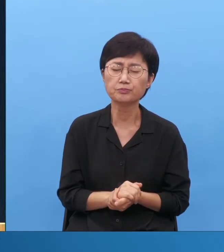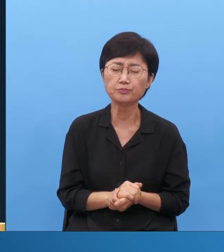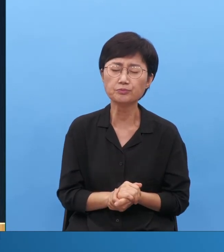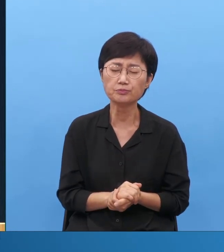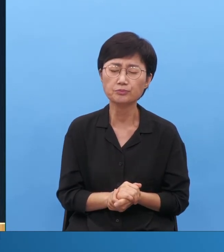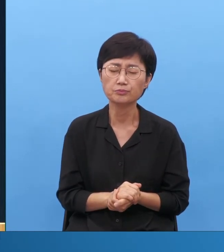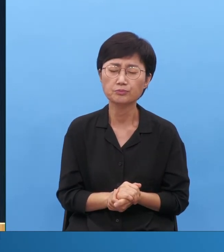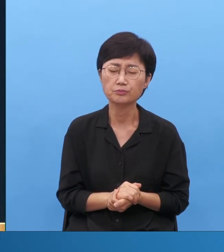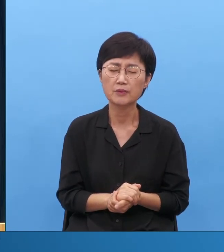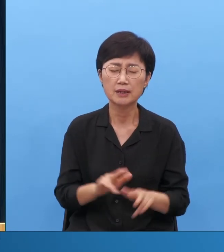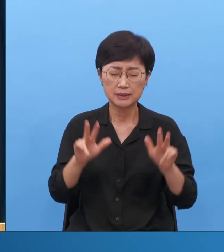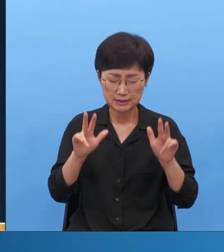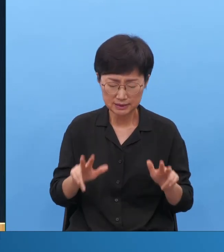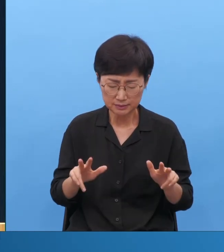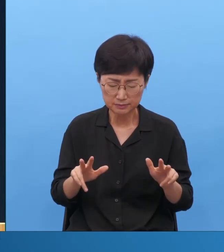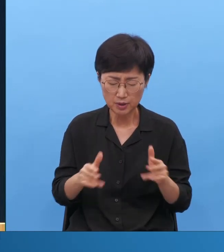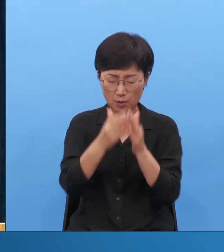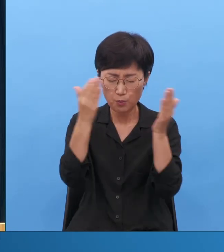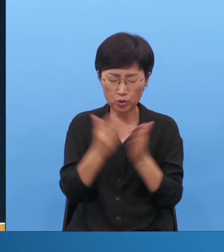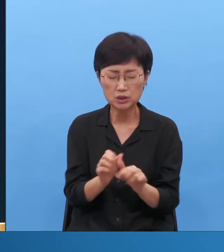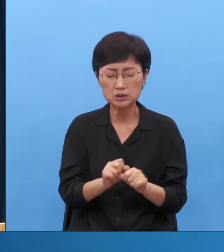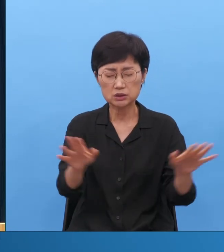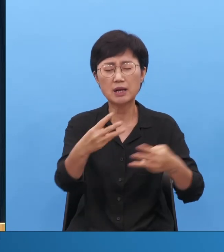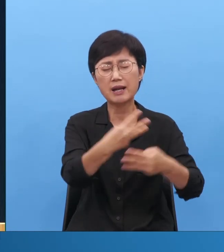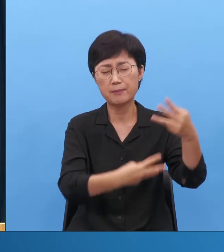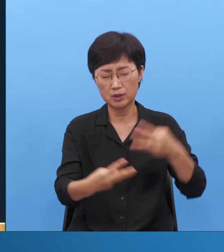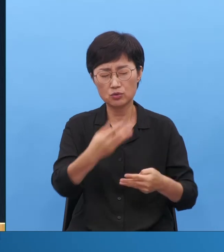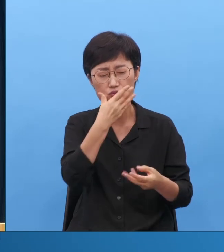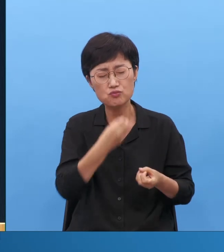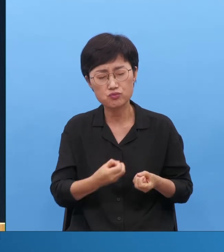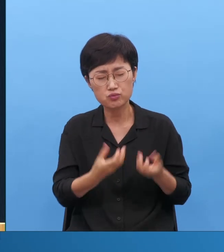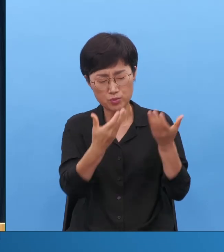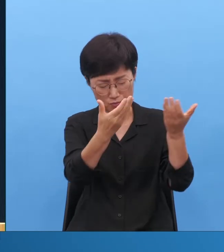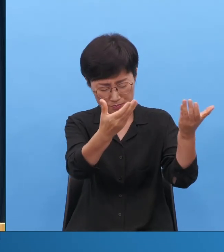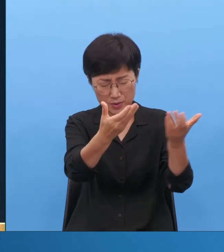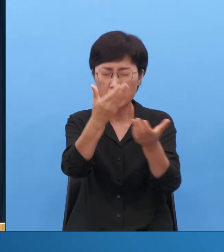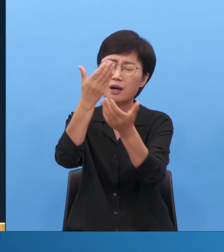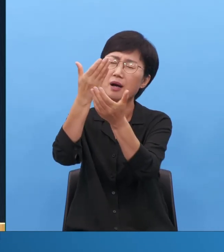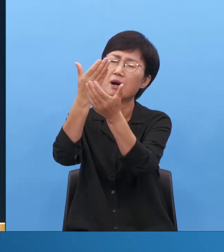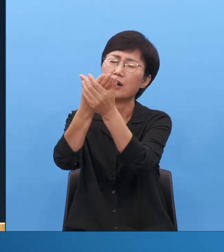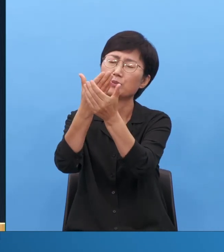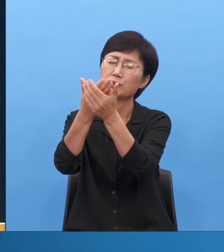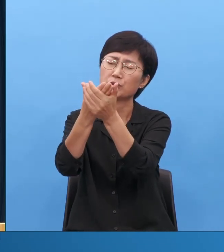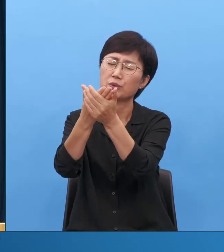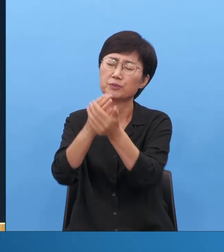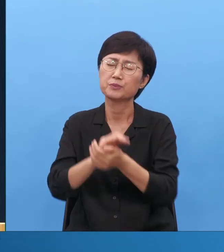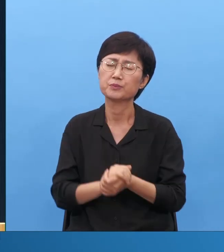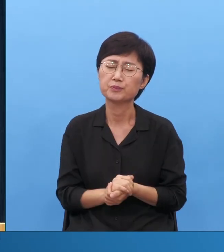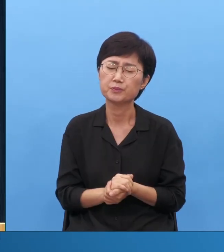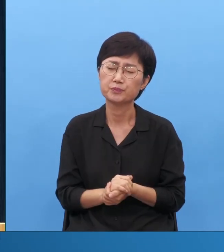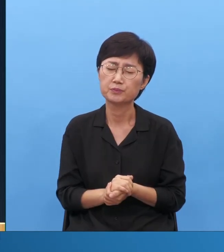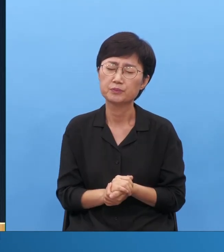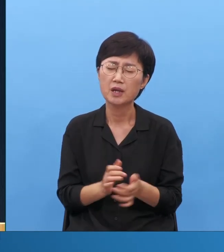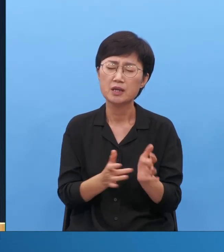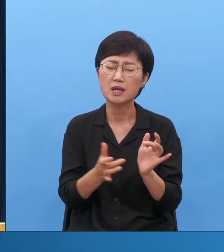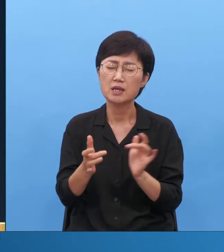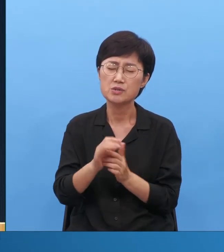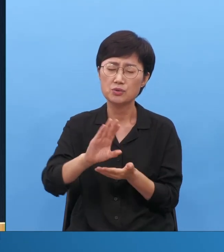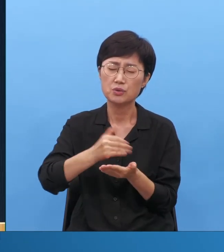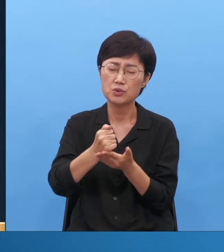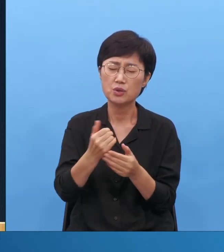of darkness? 이 시간도 우리 모든 흩어진 렘넌트 축복해 주옵소서. And at this time, would you bless all of our scattered remnants? 예수